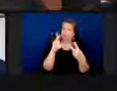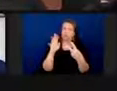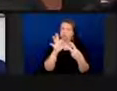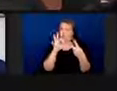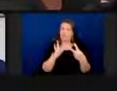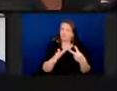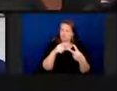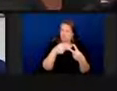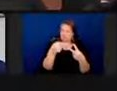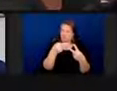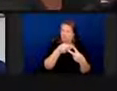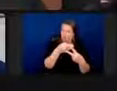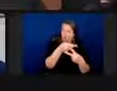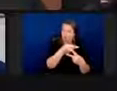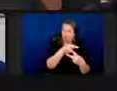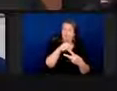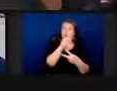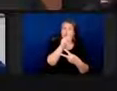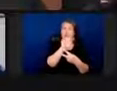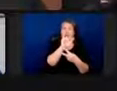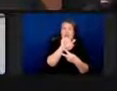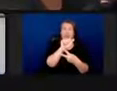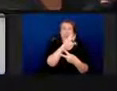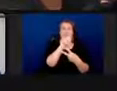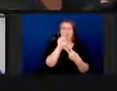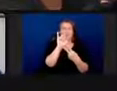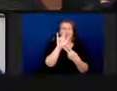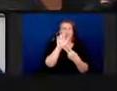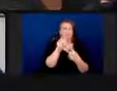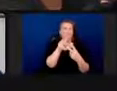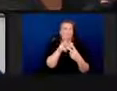وأيضا توظيف الأشخاص اللازمين لدينا ميشيل